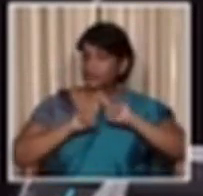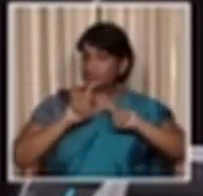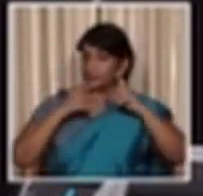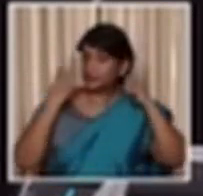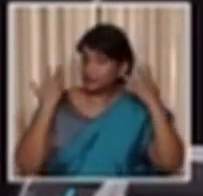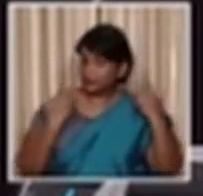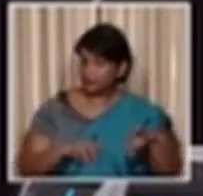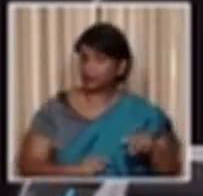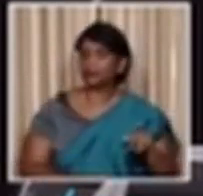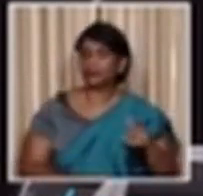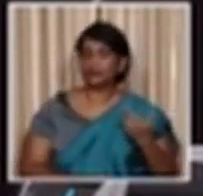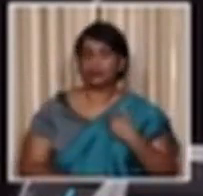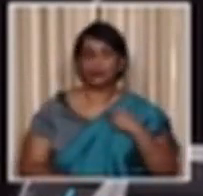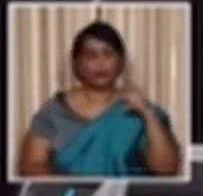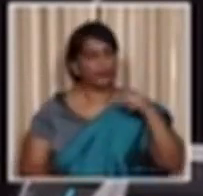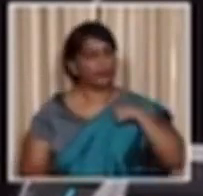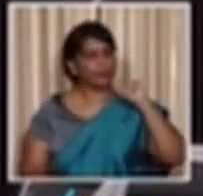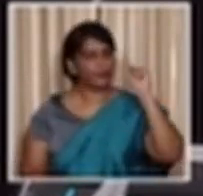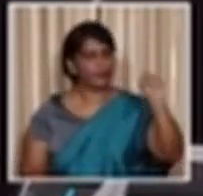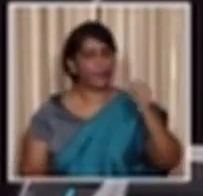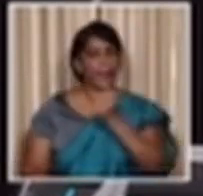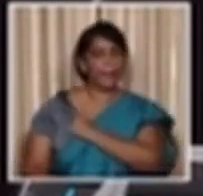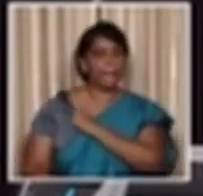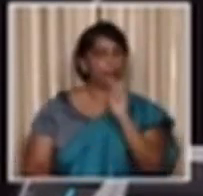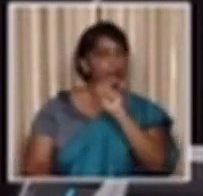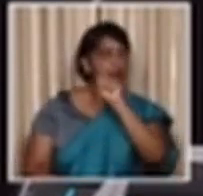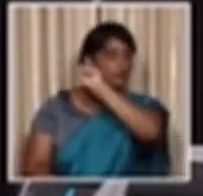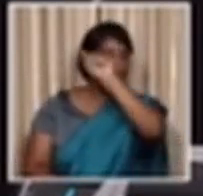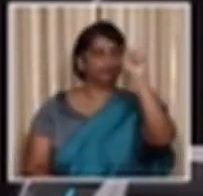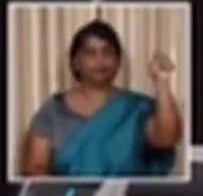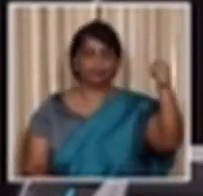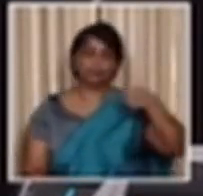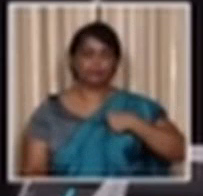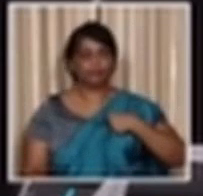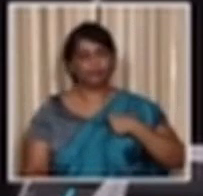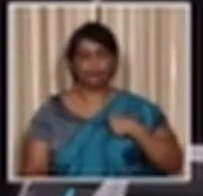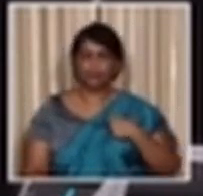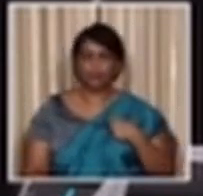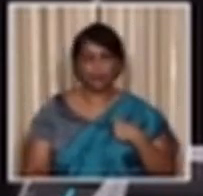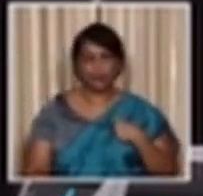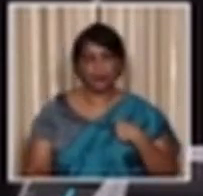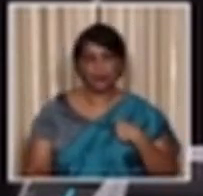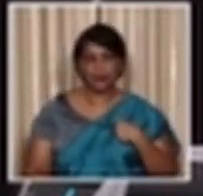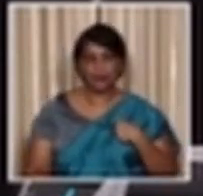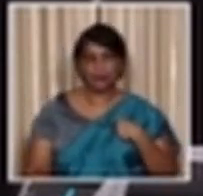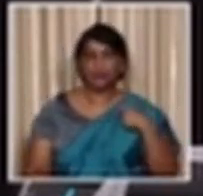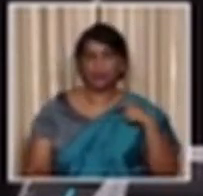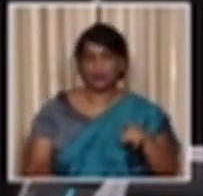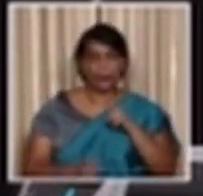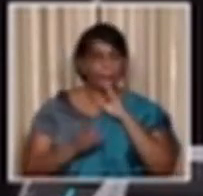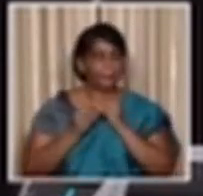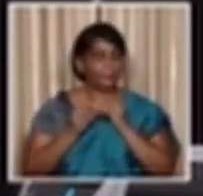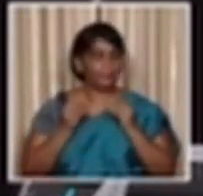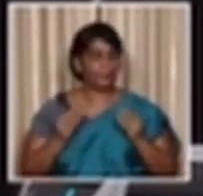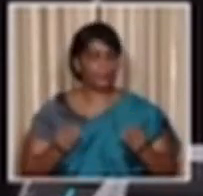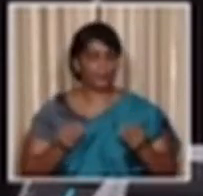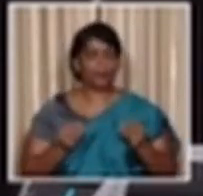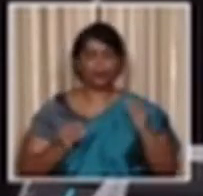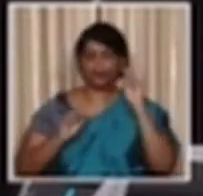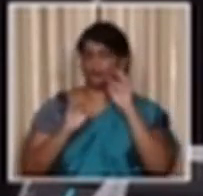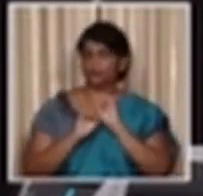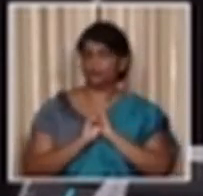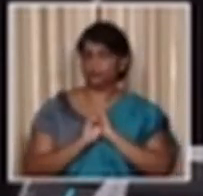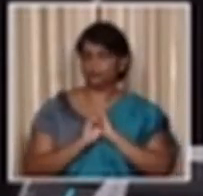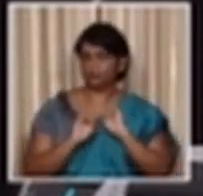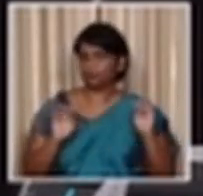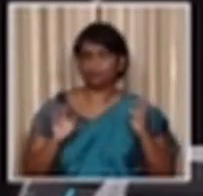පවත්වලා අපි ඒ අයට කිව්වා තානාපති කාර්යාලය මගිනුත් ඒ ඉල්ලීම කරන්න කියලා. මේ මේ ප්‍රවෘත්තිය ප්‍රචාරය